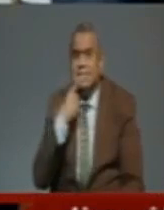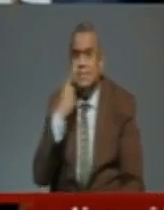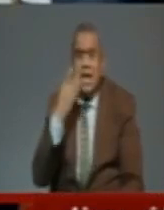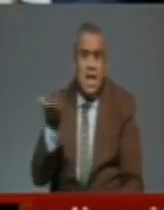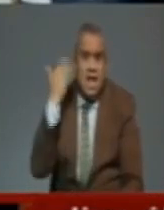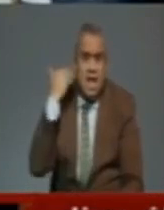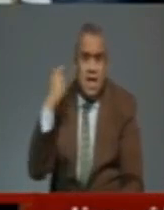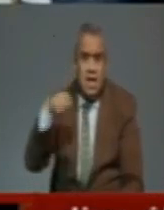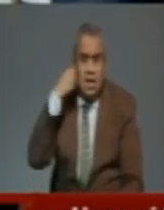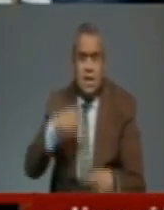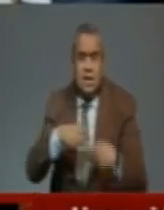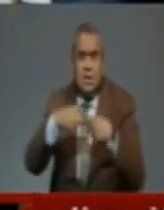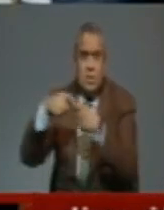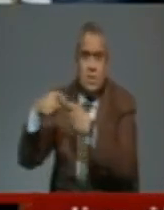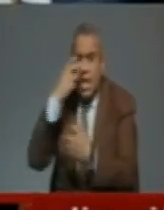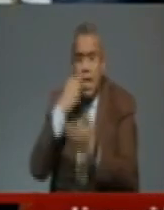النقل خدت كام؟